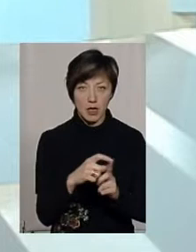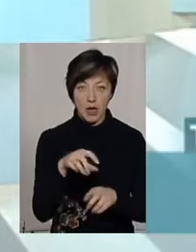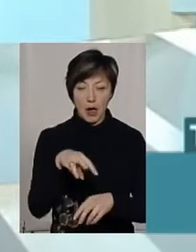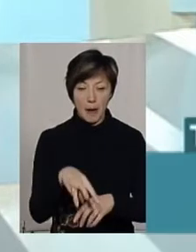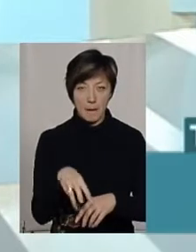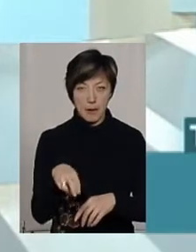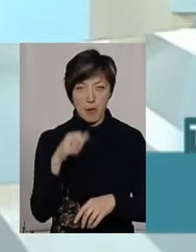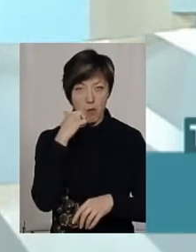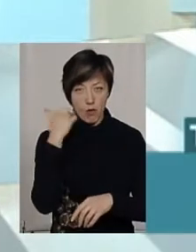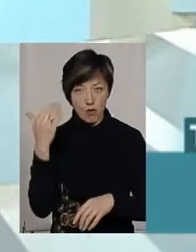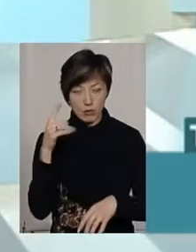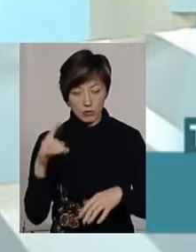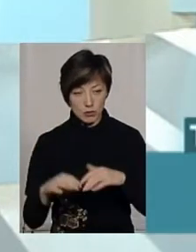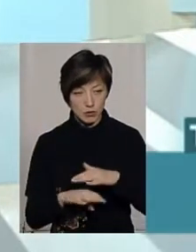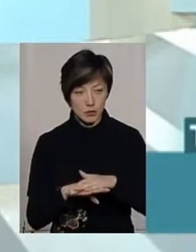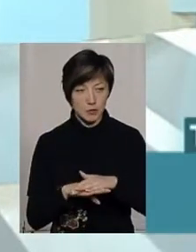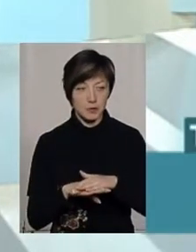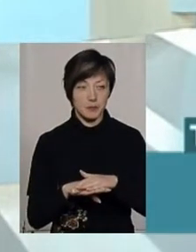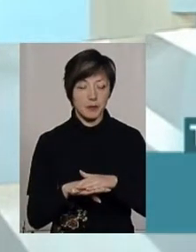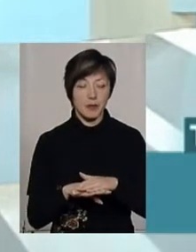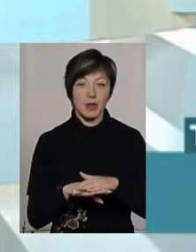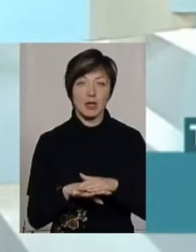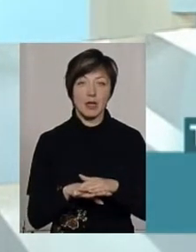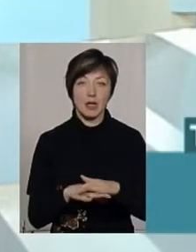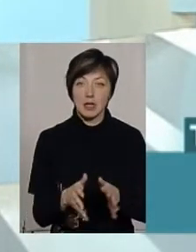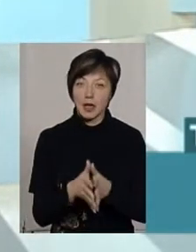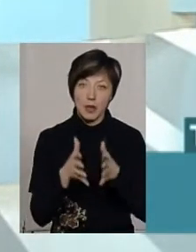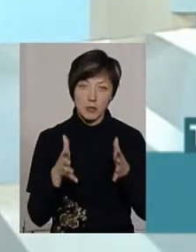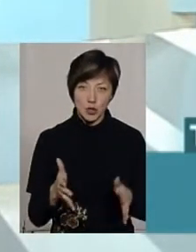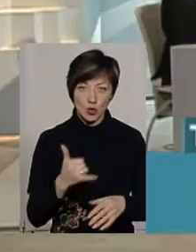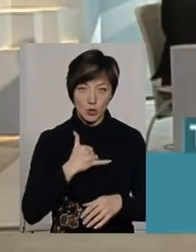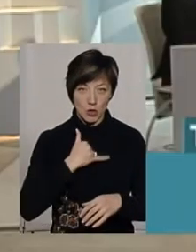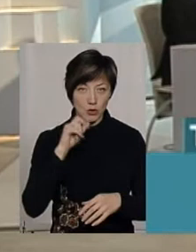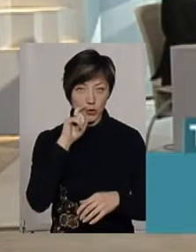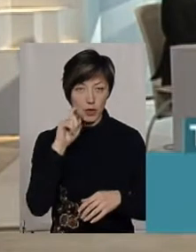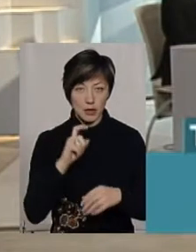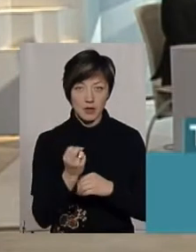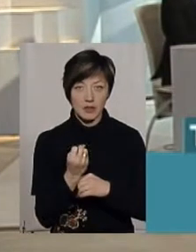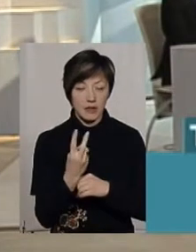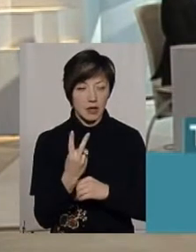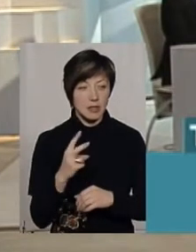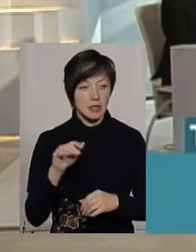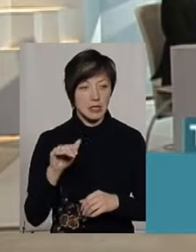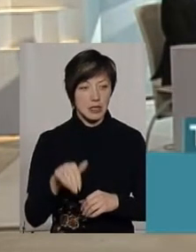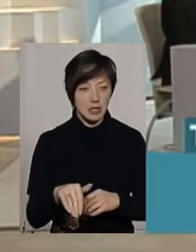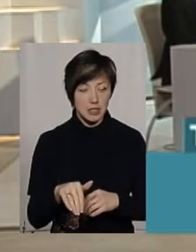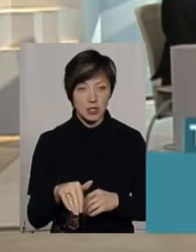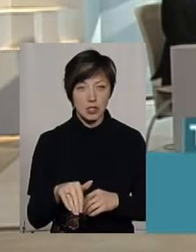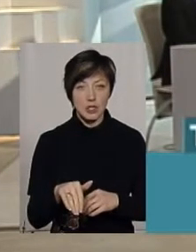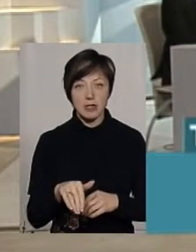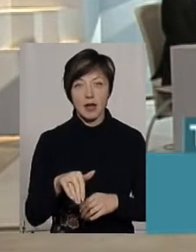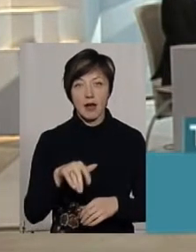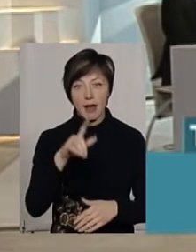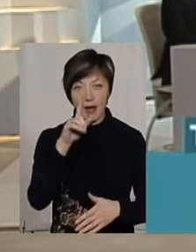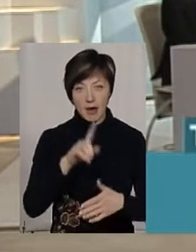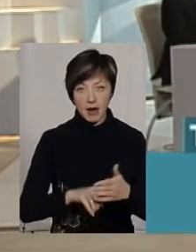МП московського напрямку, вона найбільша в нашій Україні. 12 тисяч релігійних